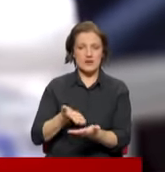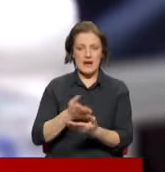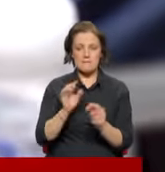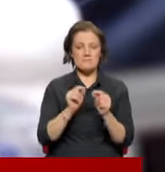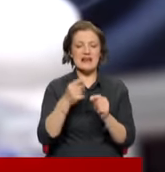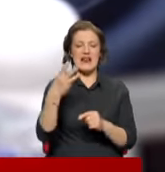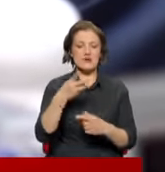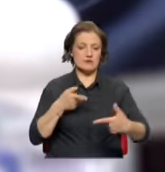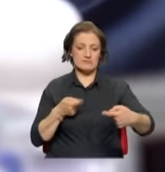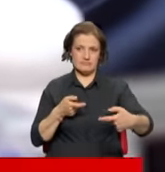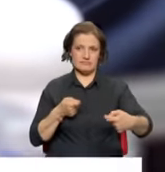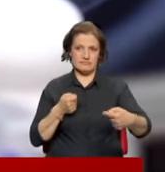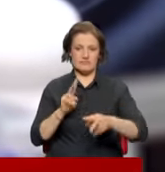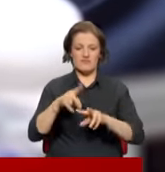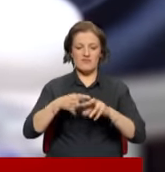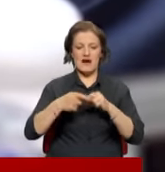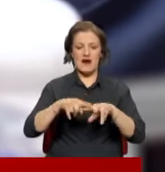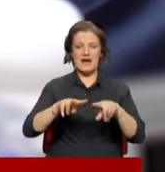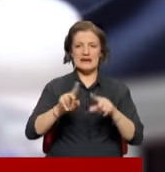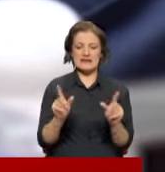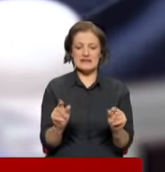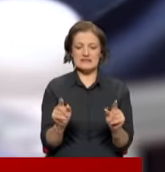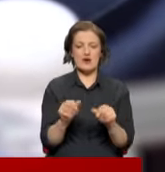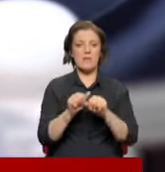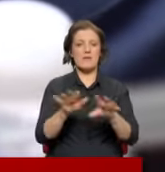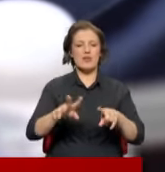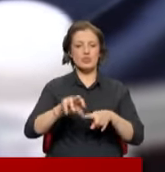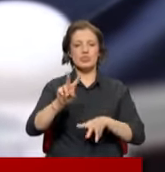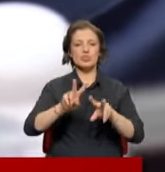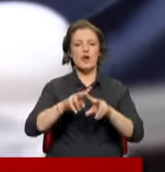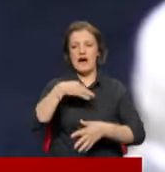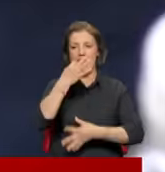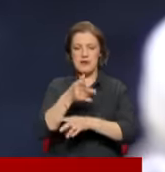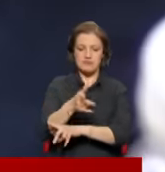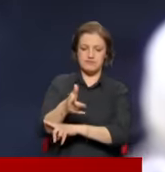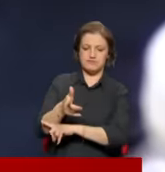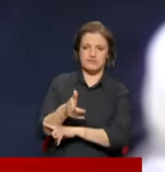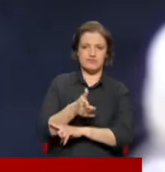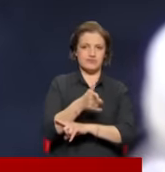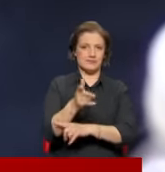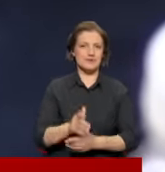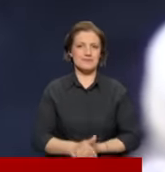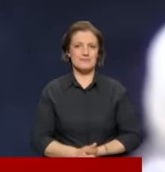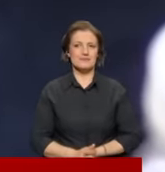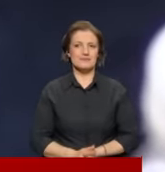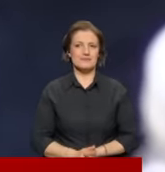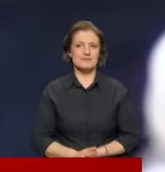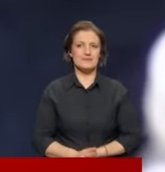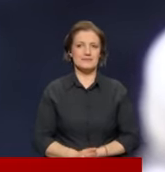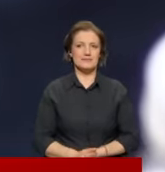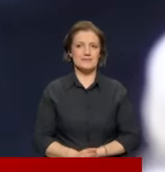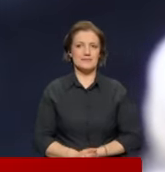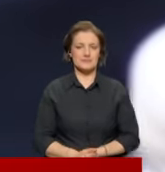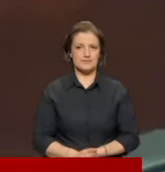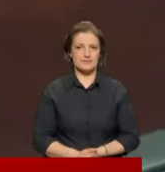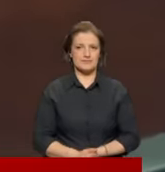Bilal Erdoğan'la yazışırken Varank'ın ıstakoz paylaşımı NAV Haber kamerasına takıldı. Büyük hükümetimizden beklentilerini